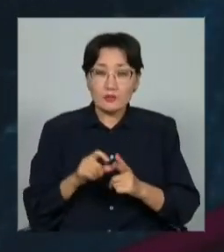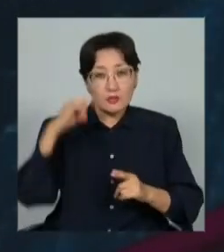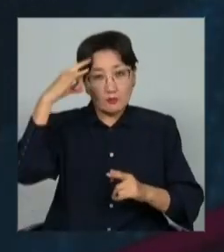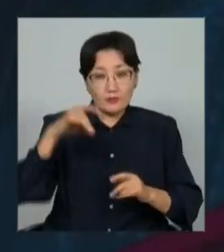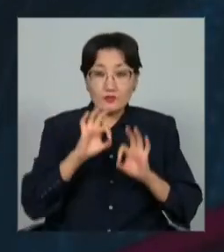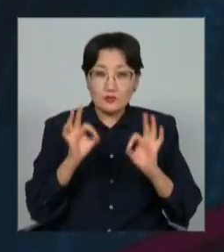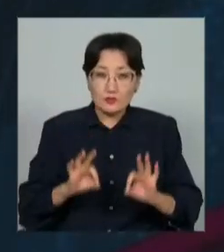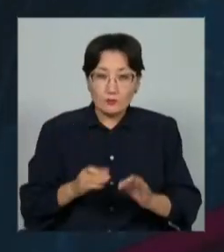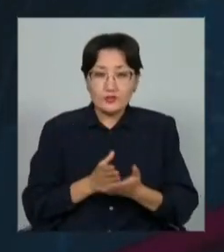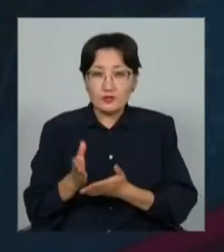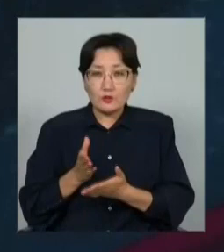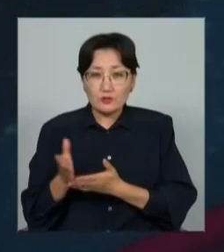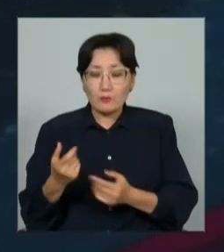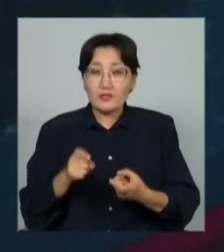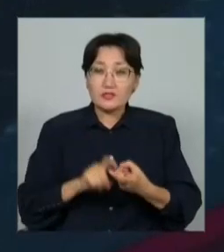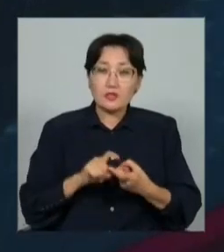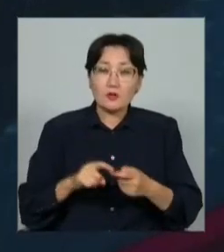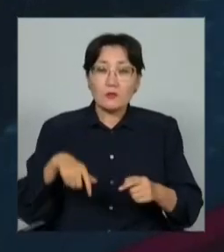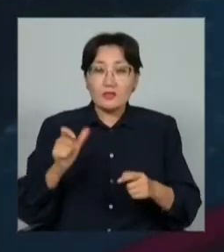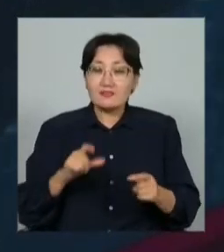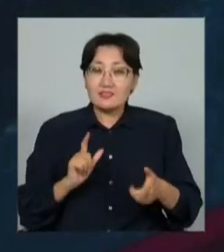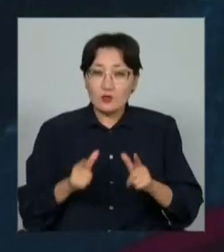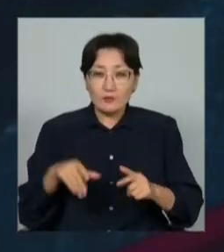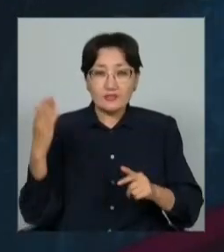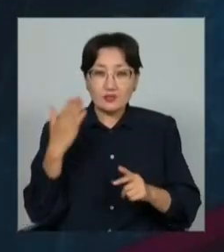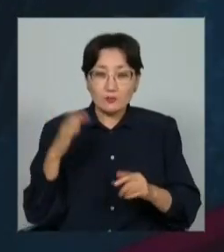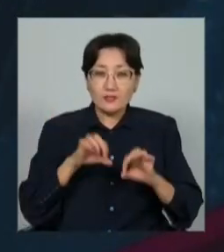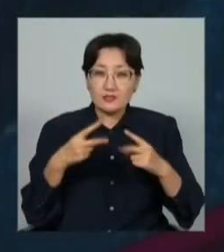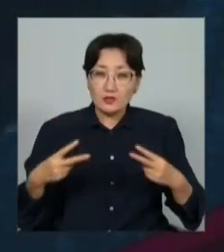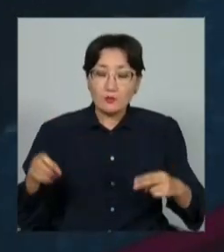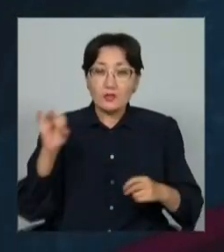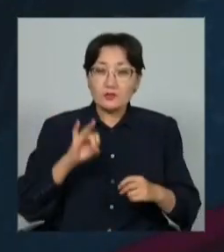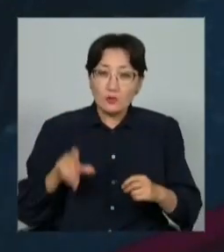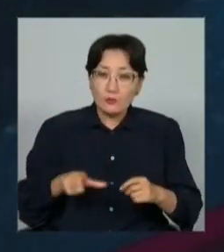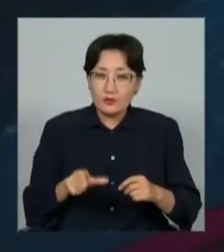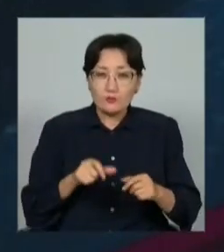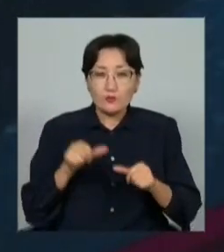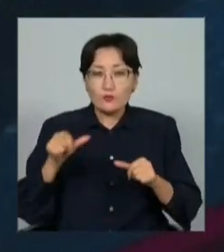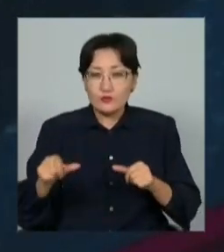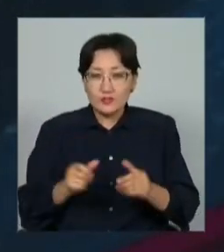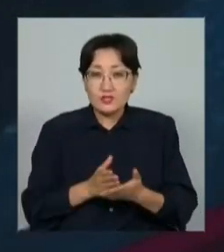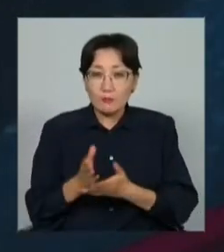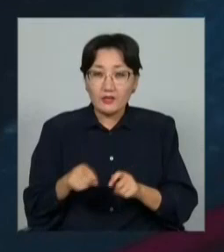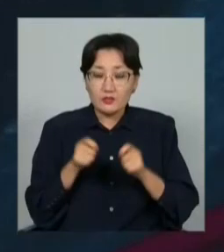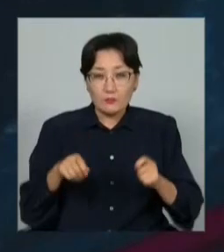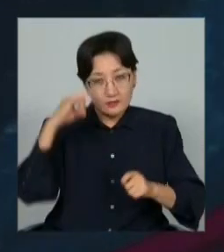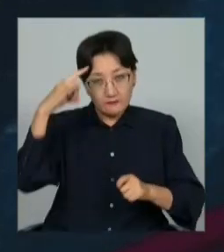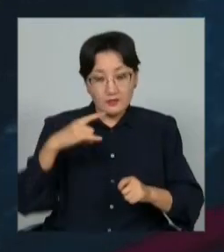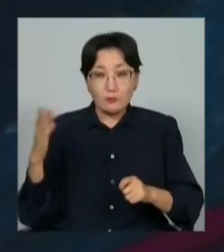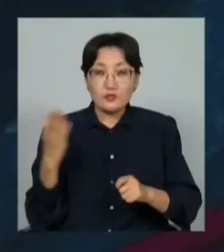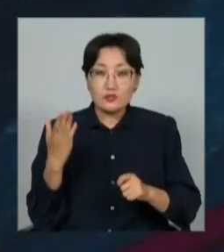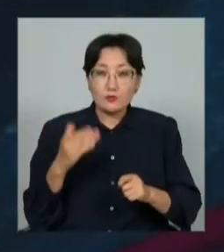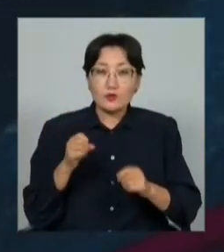Қазақ өнерінің сан саласын өзара байланыстырған азамат арасында кино әдебиет тарих жолында өзгеше сүрлеу салды. Ол отандық